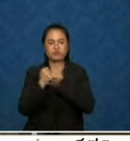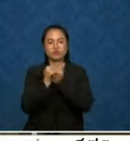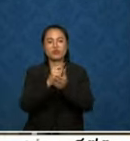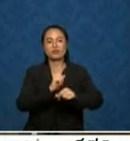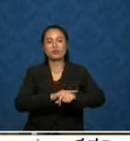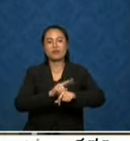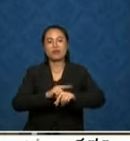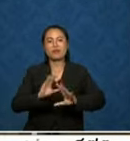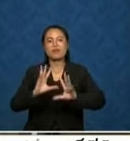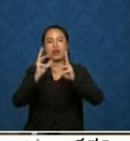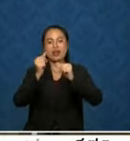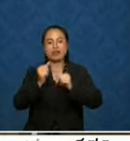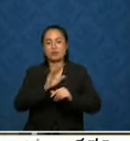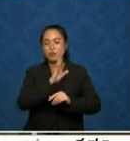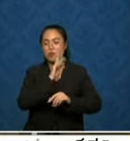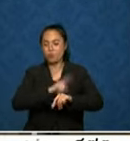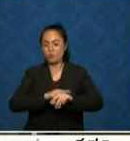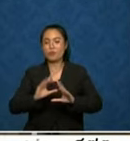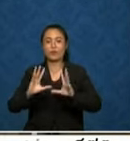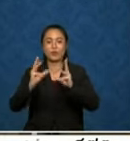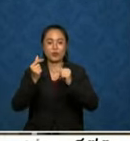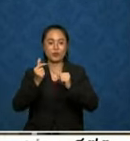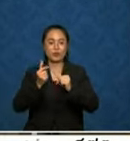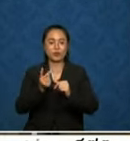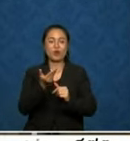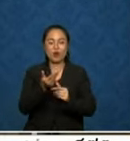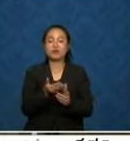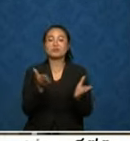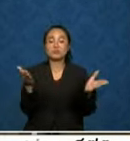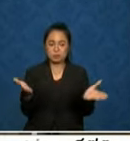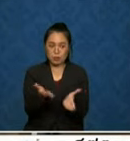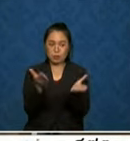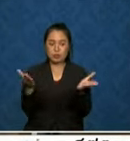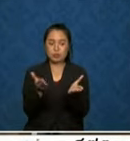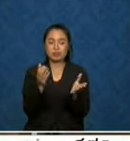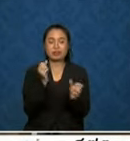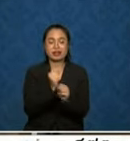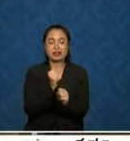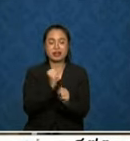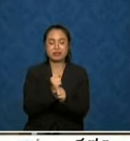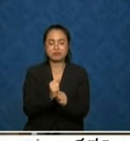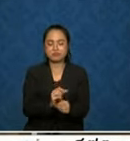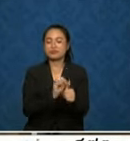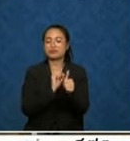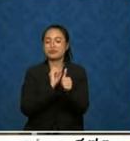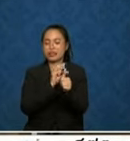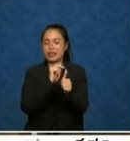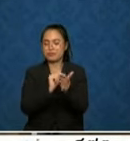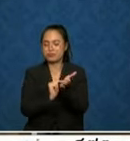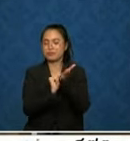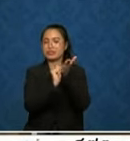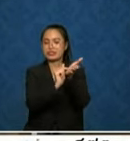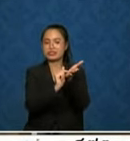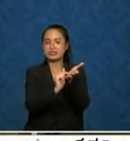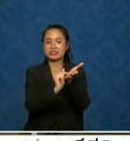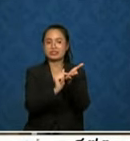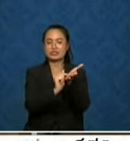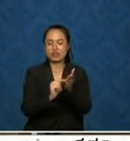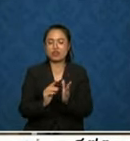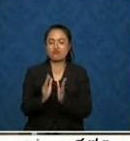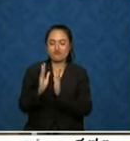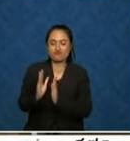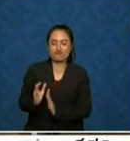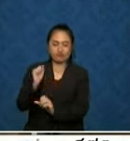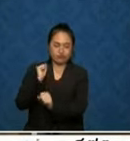แล้วในเมื่อผมหมดเวลาแล้วผมก็ขอสนับสนุนในการที่จะอภิปรายเป็นการเสนอแนะอย่างน้อยที่สุดเจ้าหน้าที่เนี่ยแห